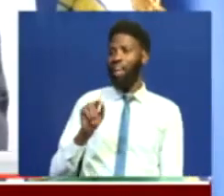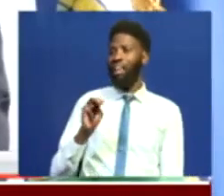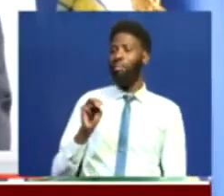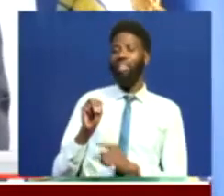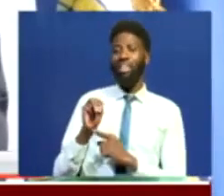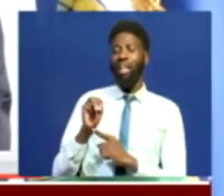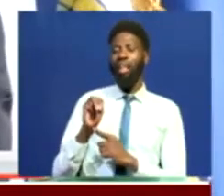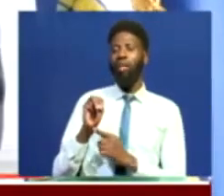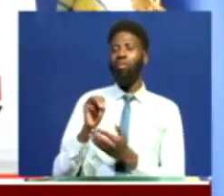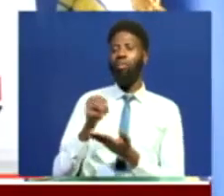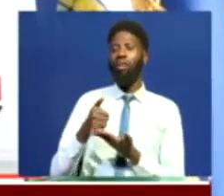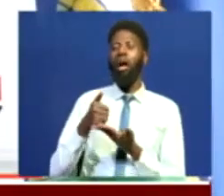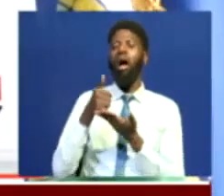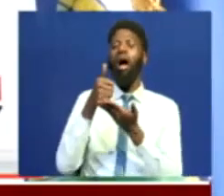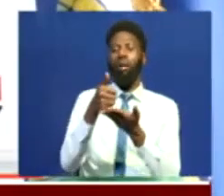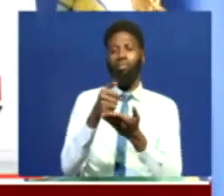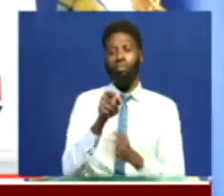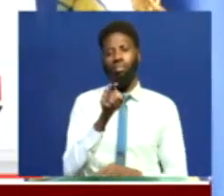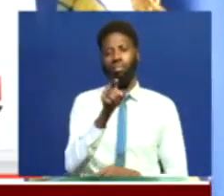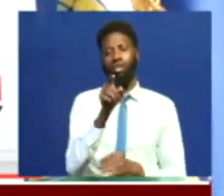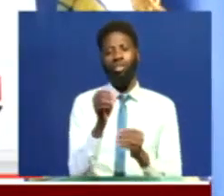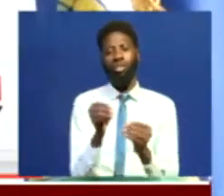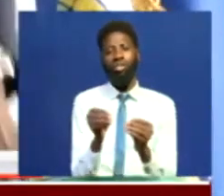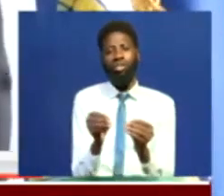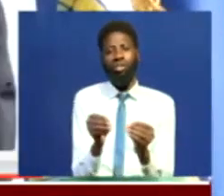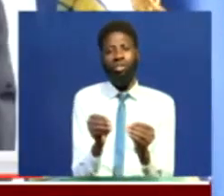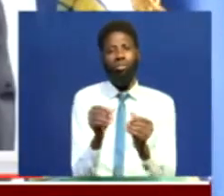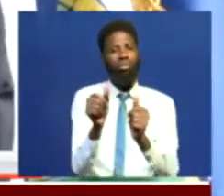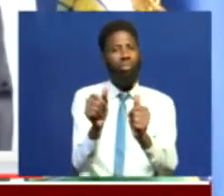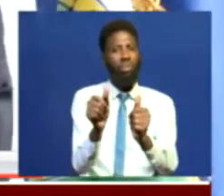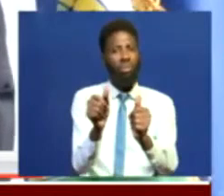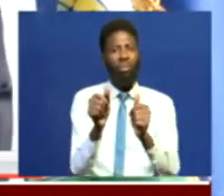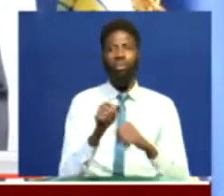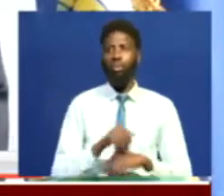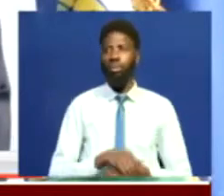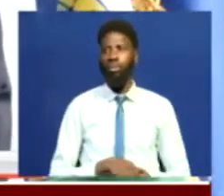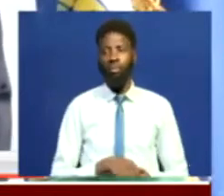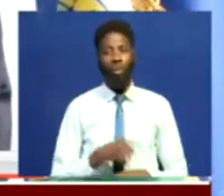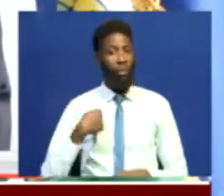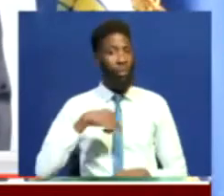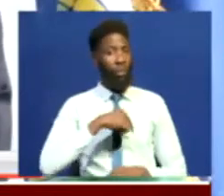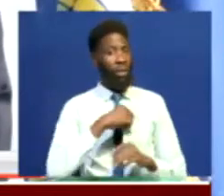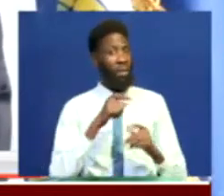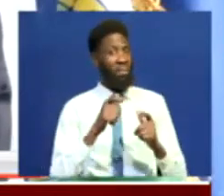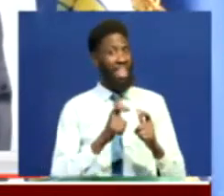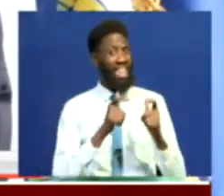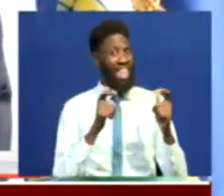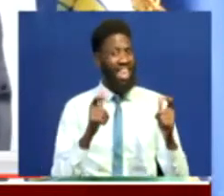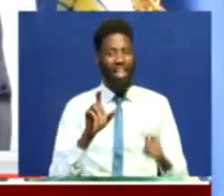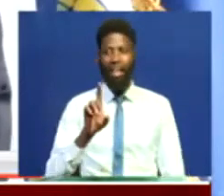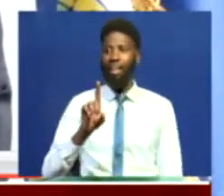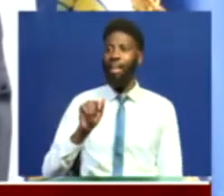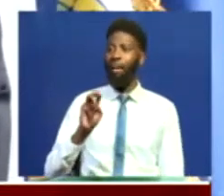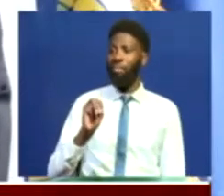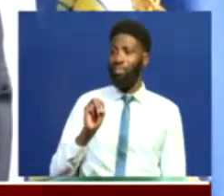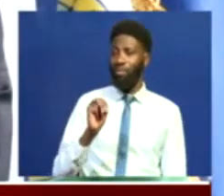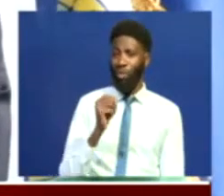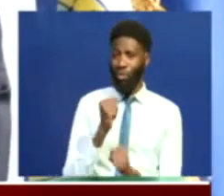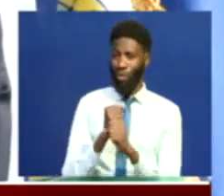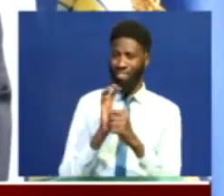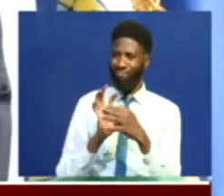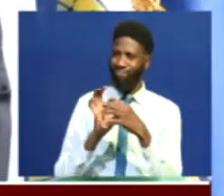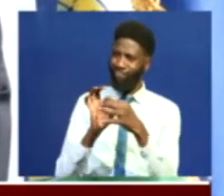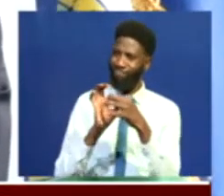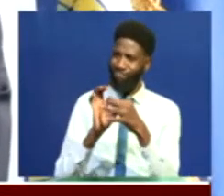reliable water sources for those two categories of things I have said, and mega dams is the key. Our collaboration with national government, we have given